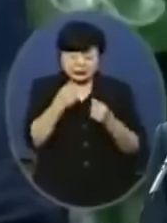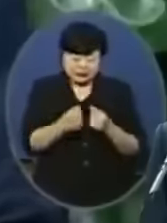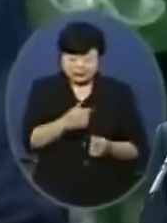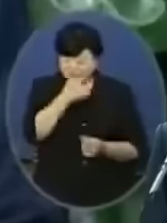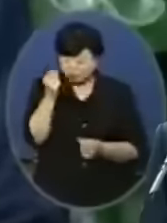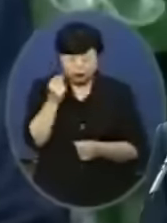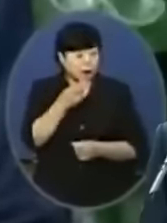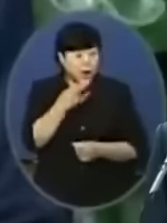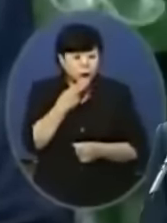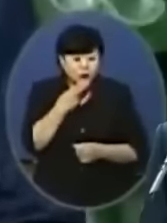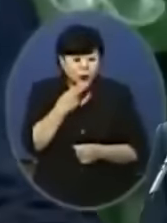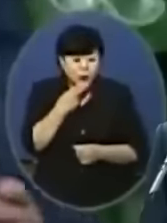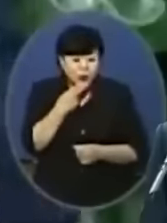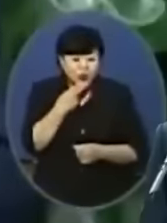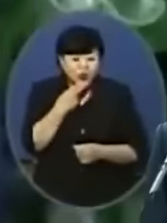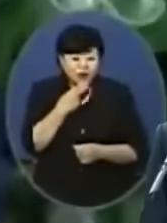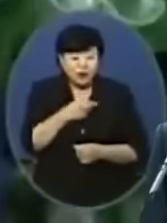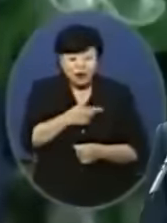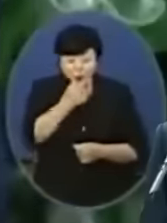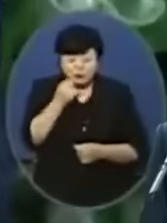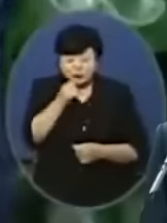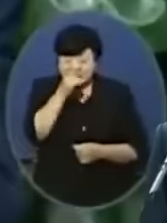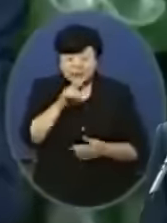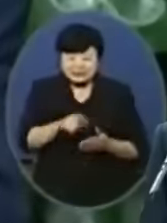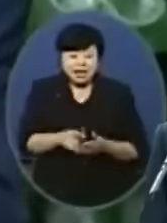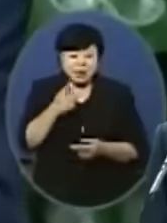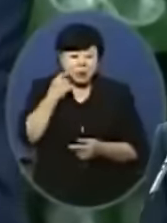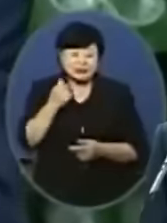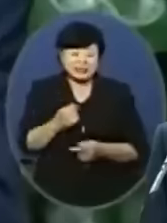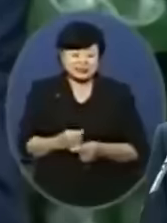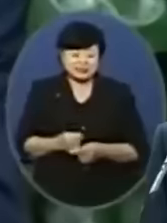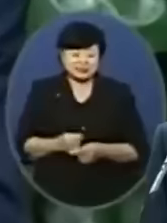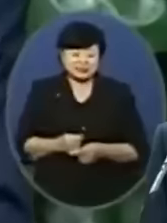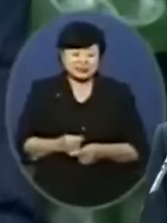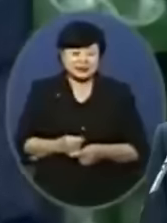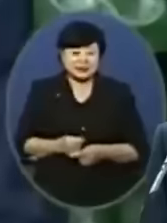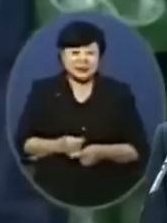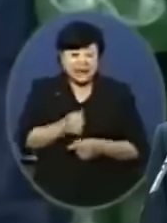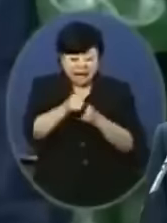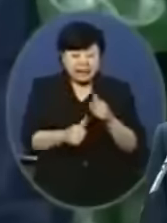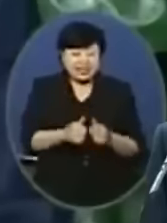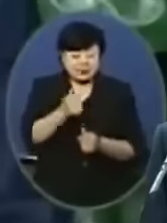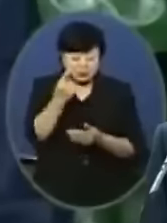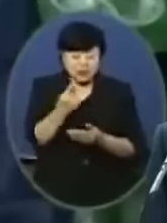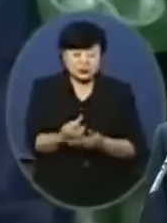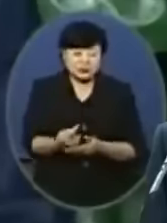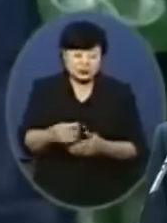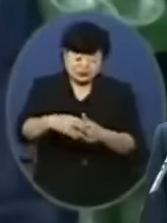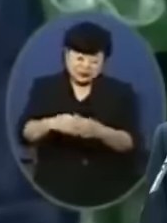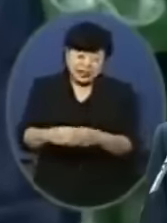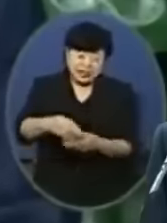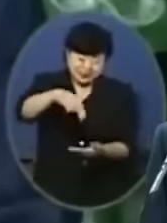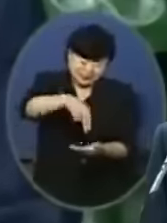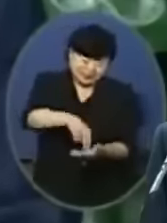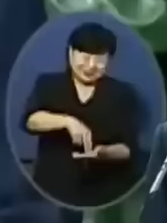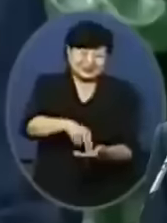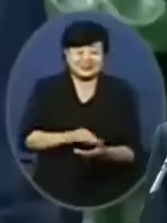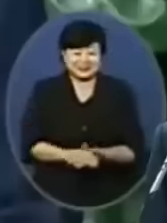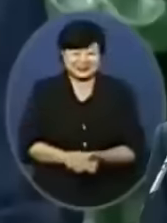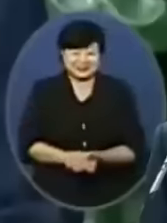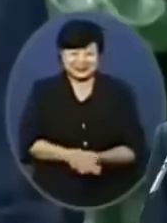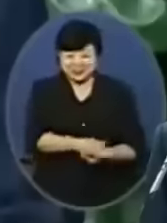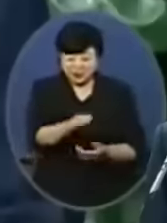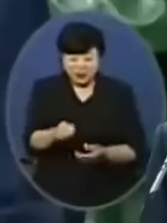부족함이 없습니다. 부족함이 있는데 목자가 오니까 부족함이 없어지는 것입니다. 오늘 여러분 내가 가만히